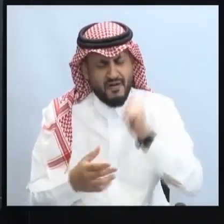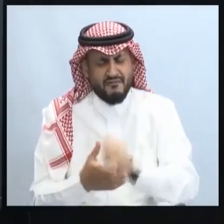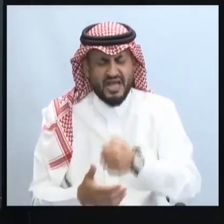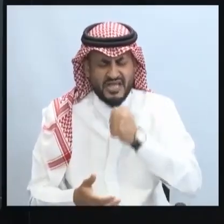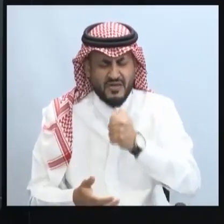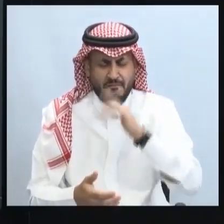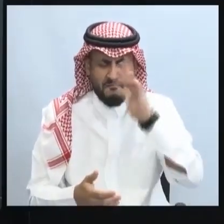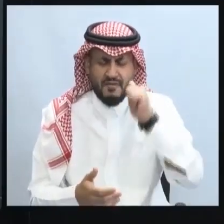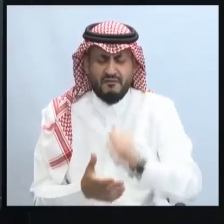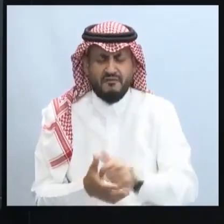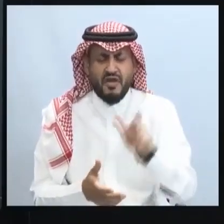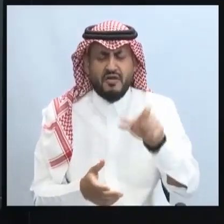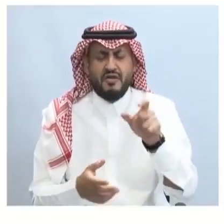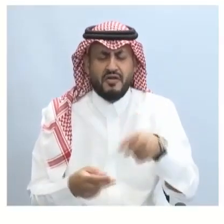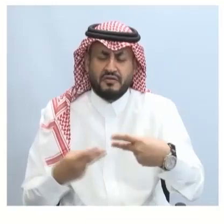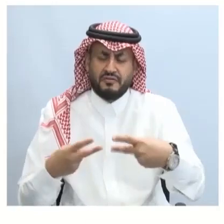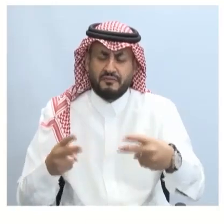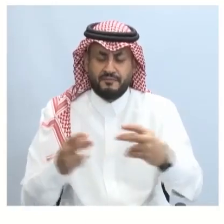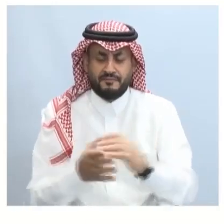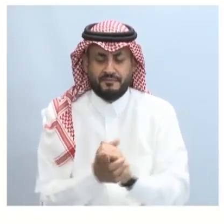عن الناس